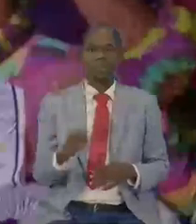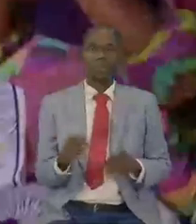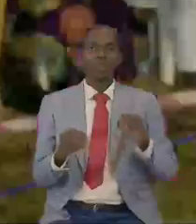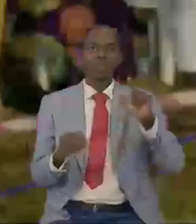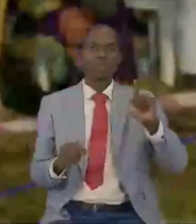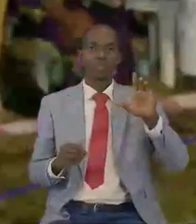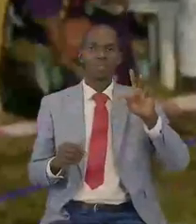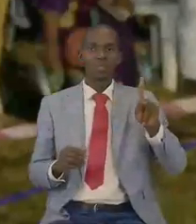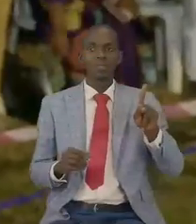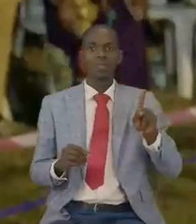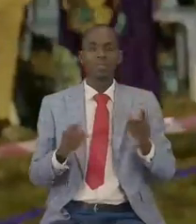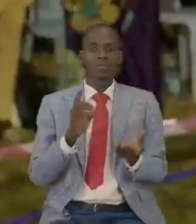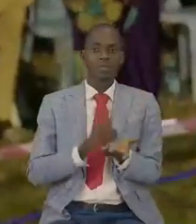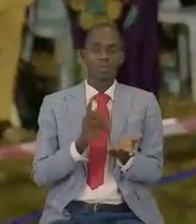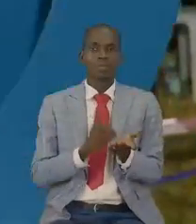William Poinkoumoui.